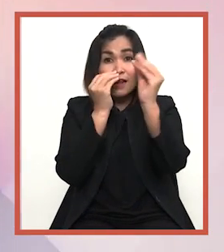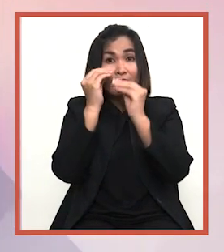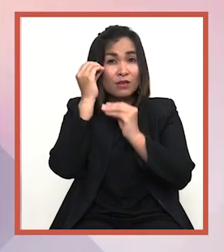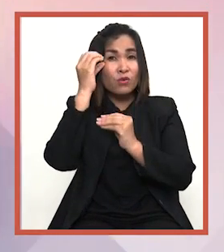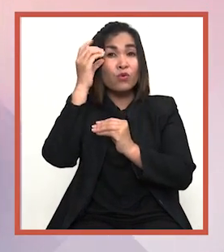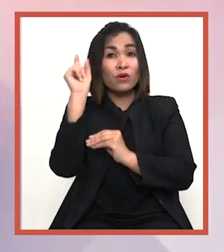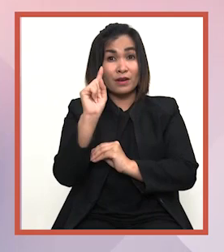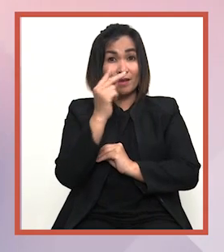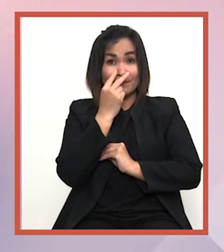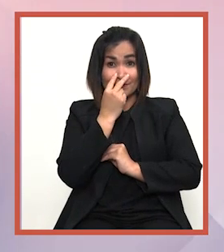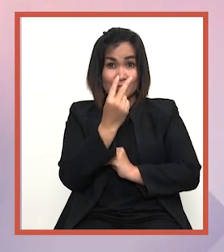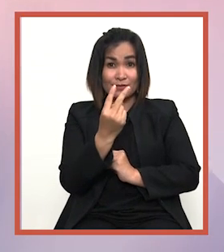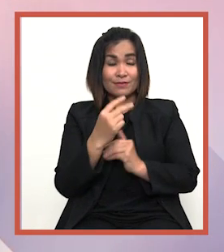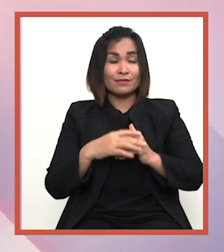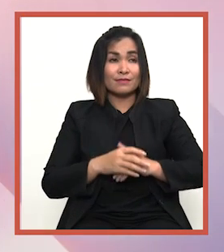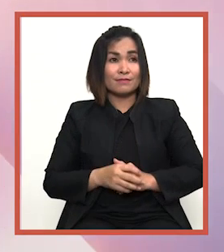รู้กันครับ